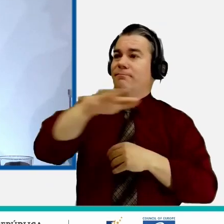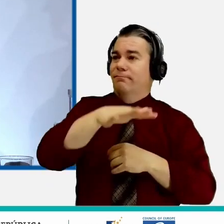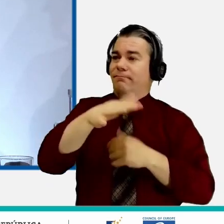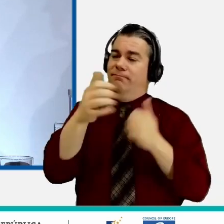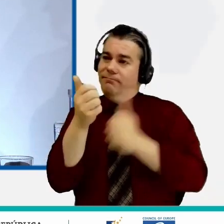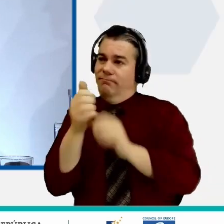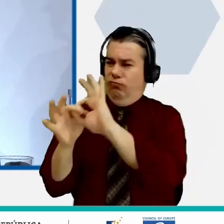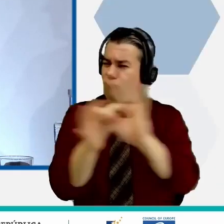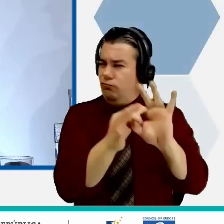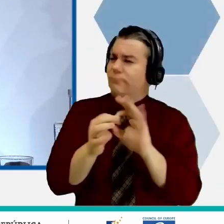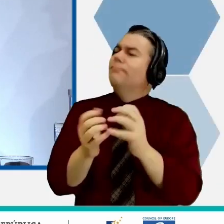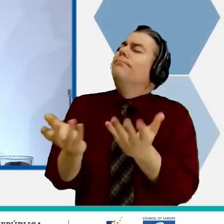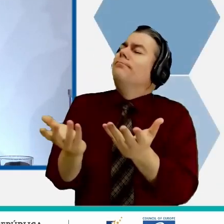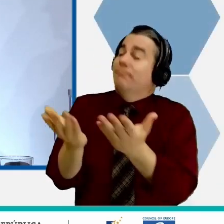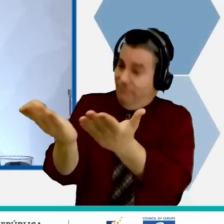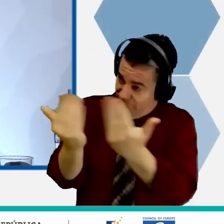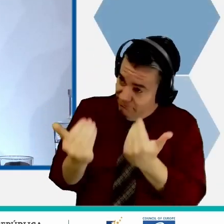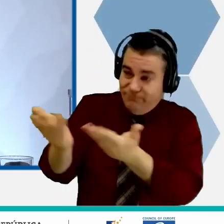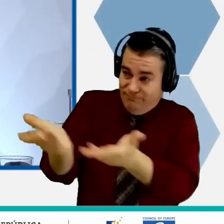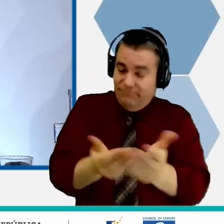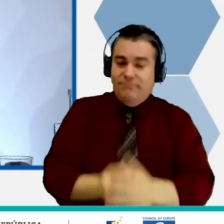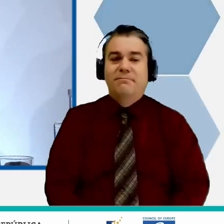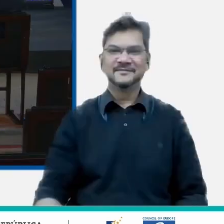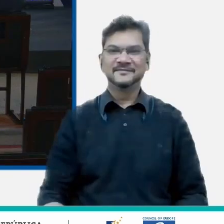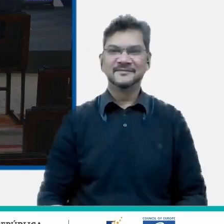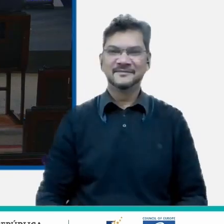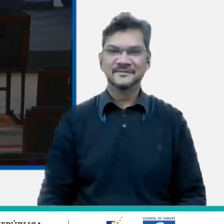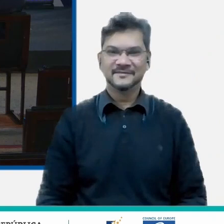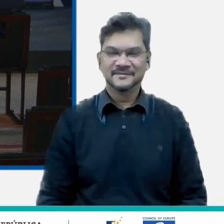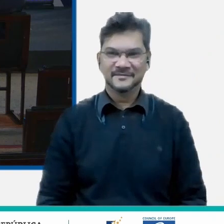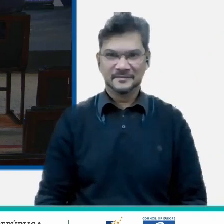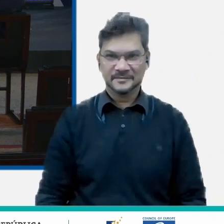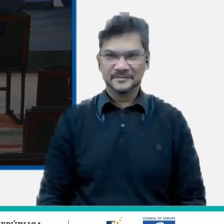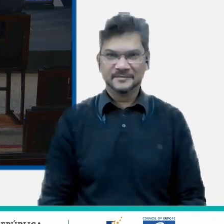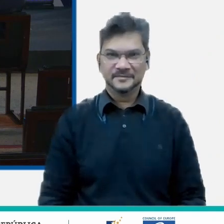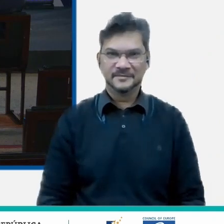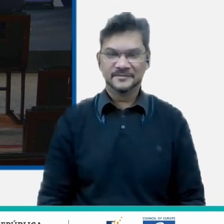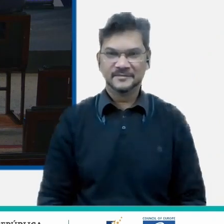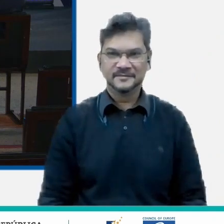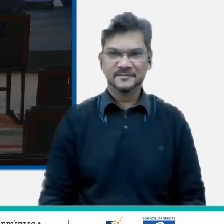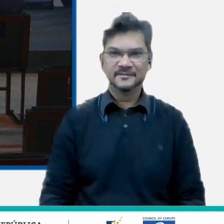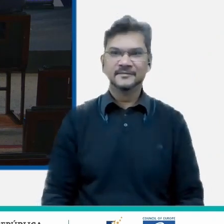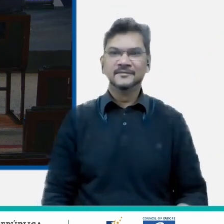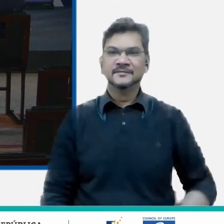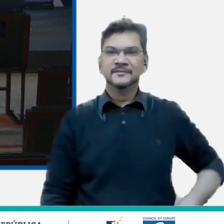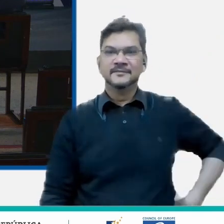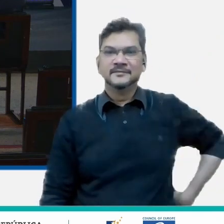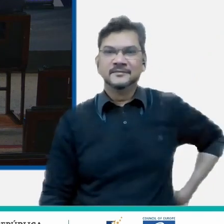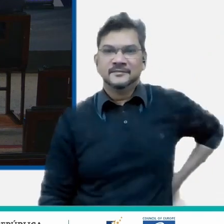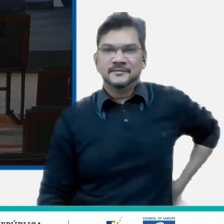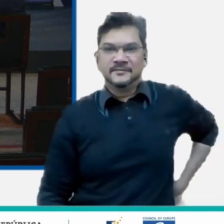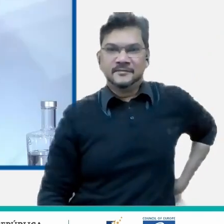cooperation. Mr. Aidakeyev, the floor is yours. Спасибо, уважаемый Октавиан. Добрый день, уважаемые